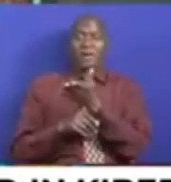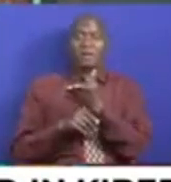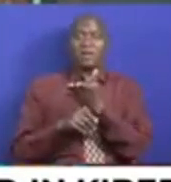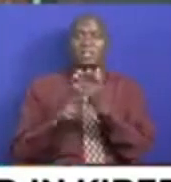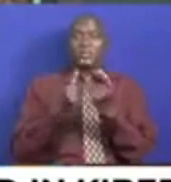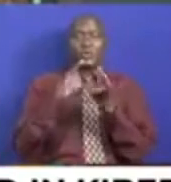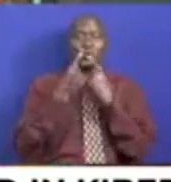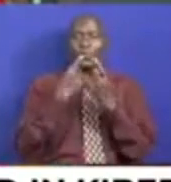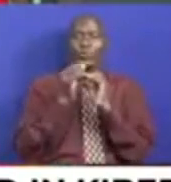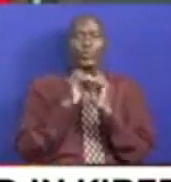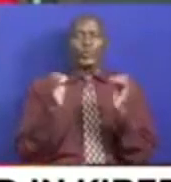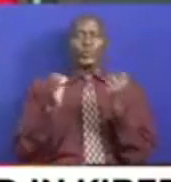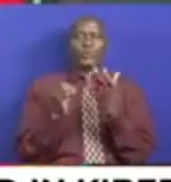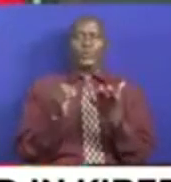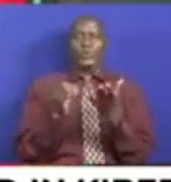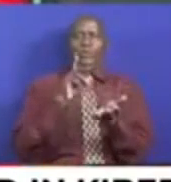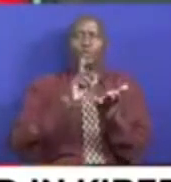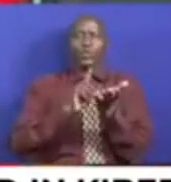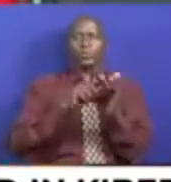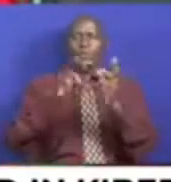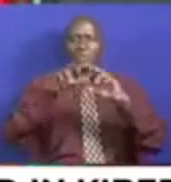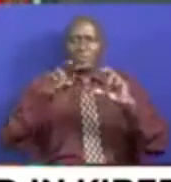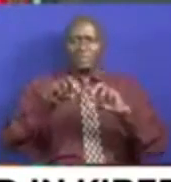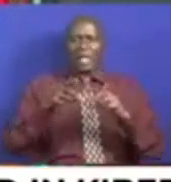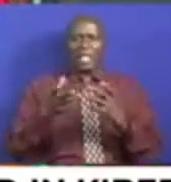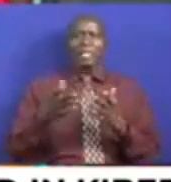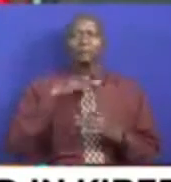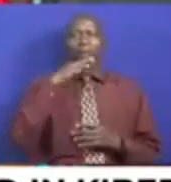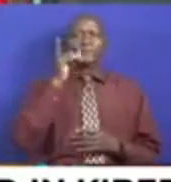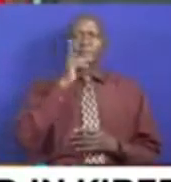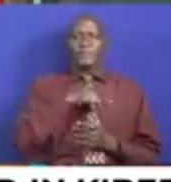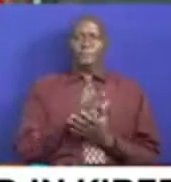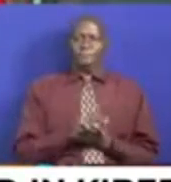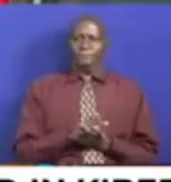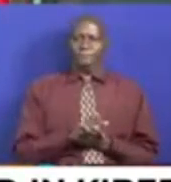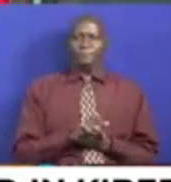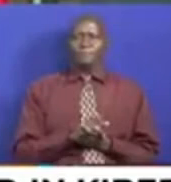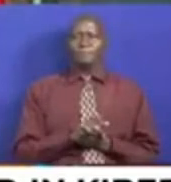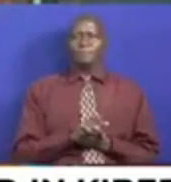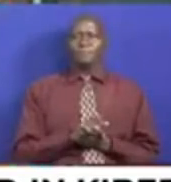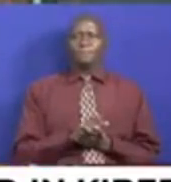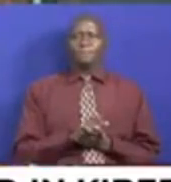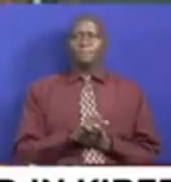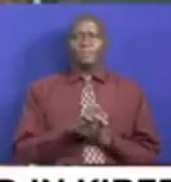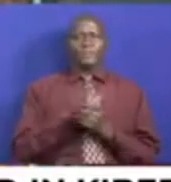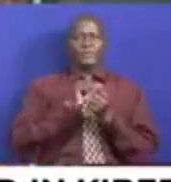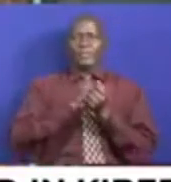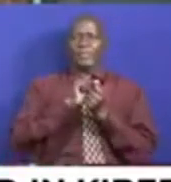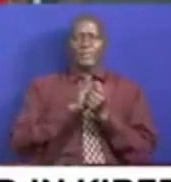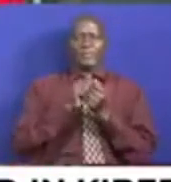aliongelesha. Kufika huko, madaktari kumuangalia wakasema ameaga. Saidi nishika na huzuni sana.